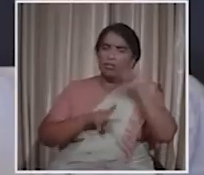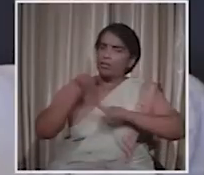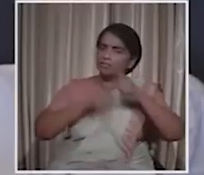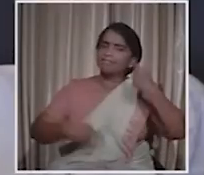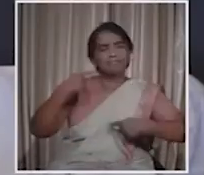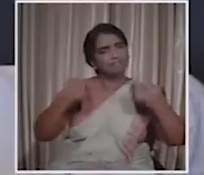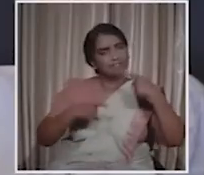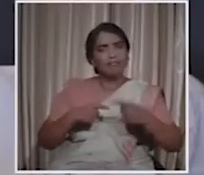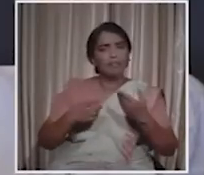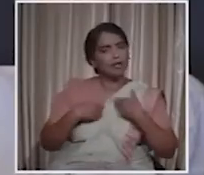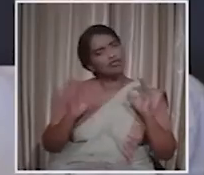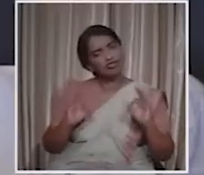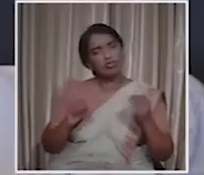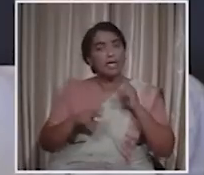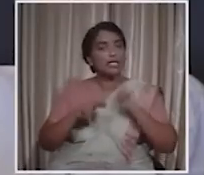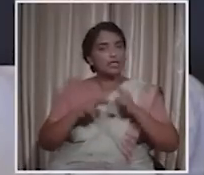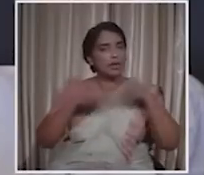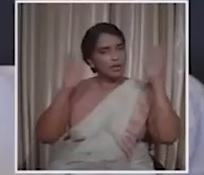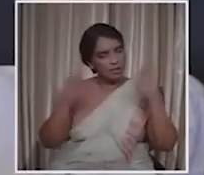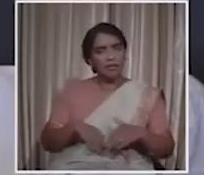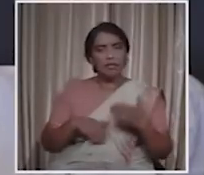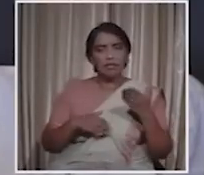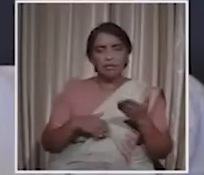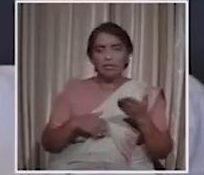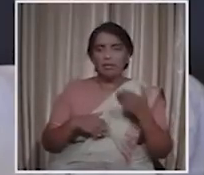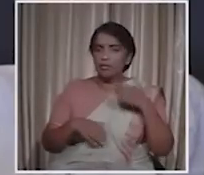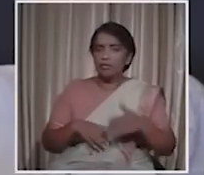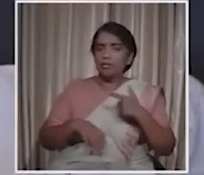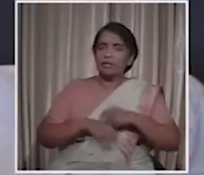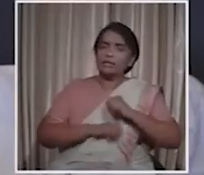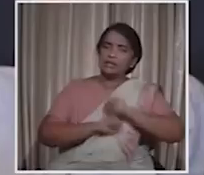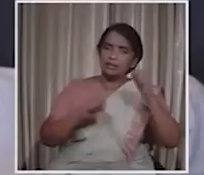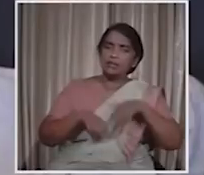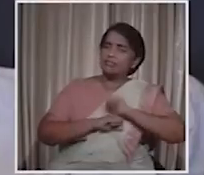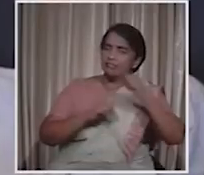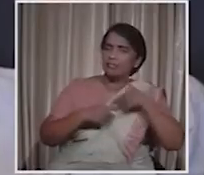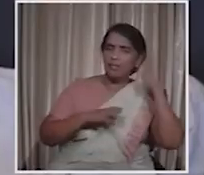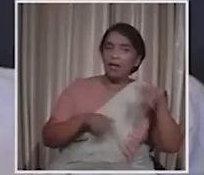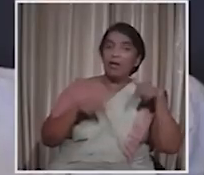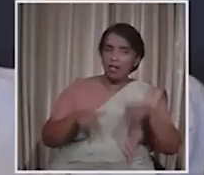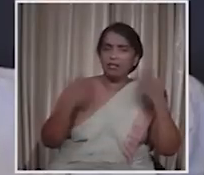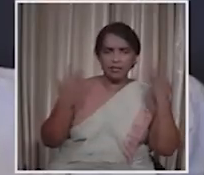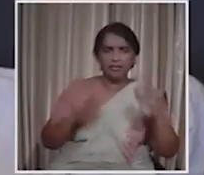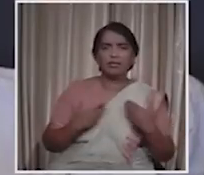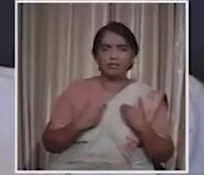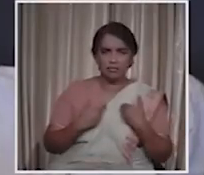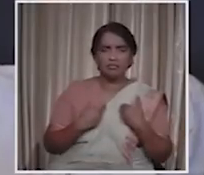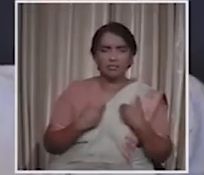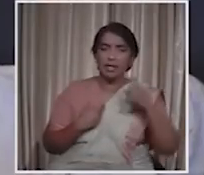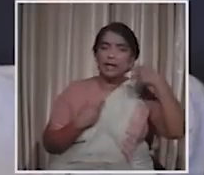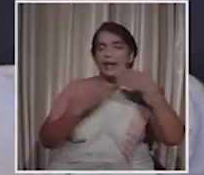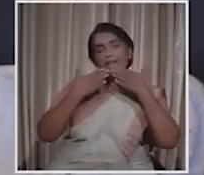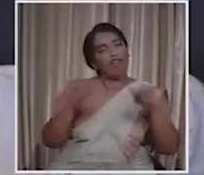කරමු. අපි ලෑස්ති සිකුරාදාට එන්න. ඉතින් දැන් ඔකිය මේ කාලේ වර්ධනය කරන වර්ධනය අද ඉවර වෙන්න ඕනේ. හෙට